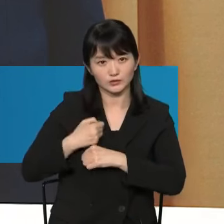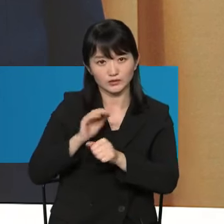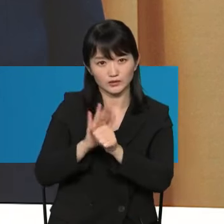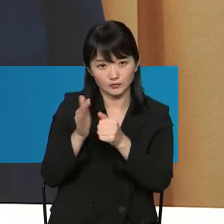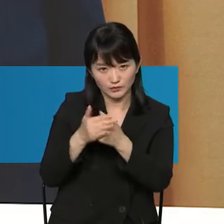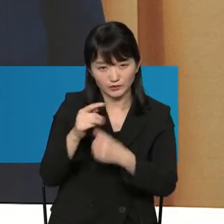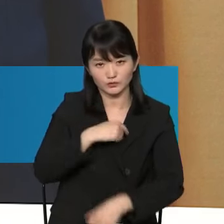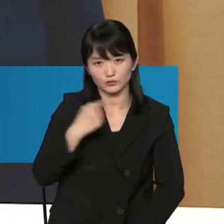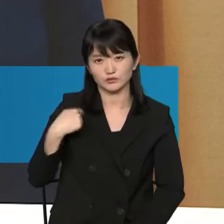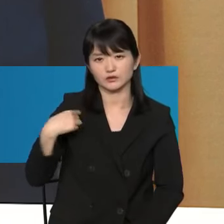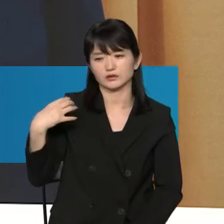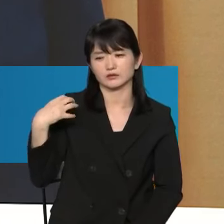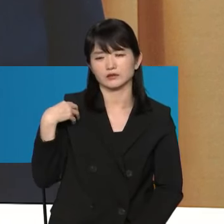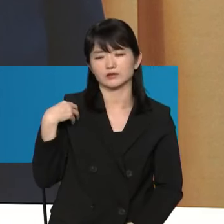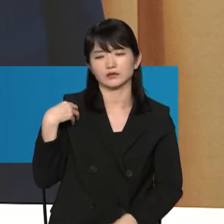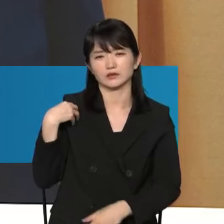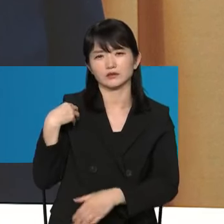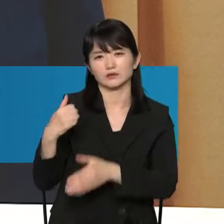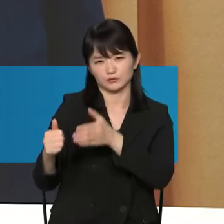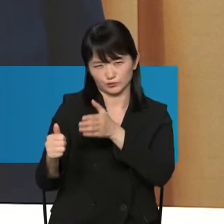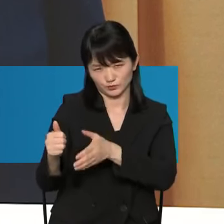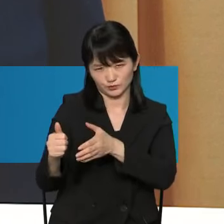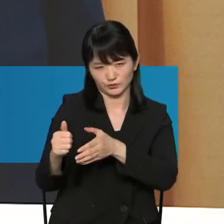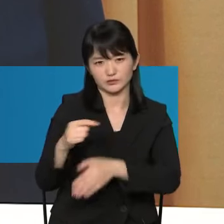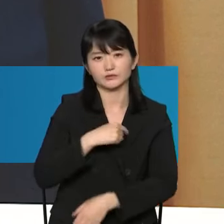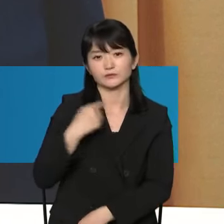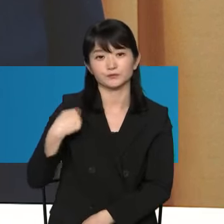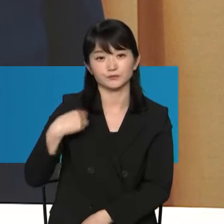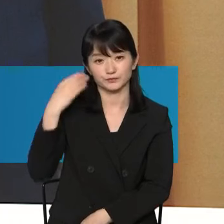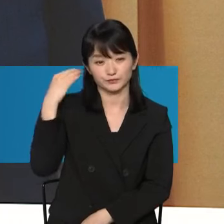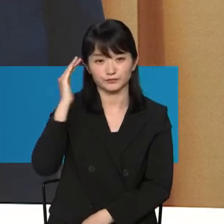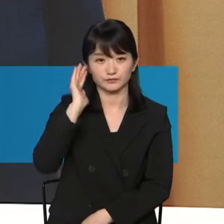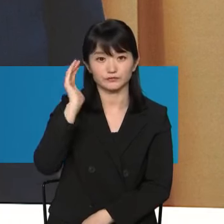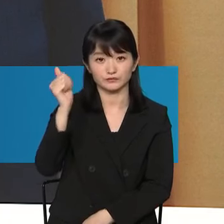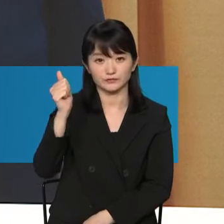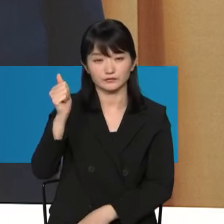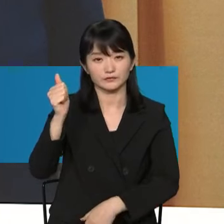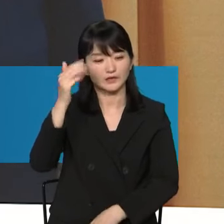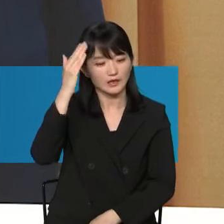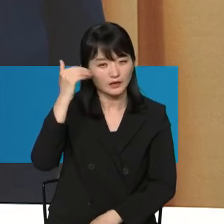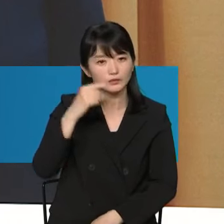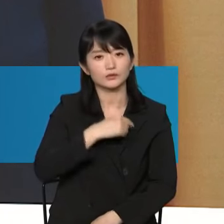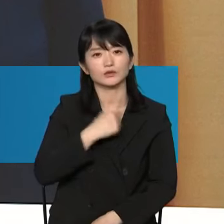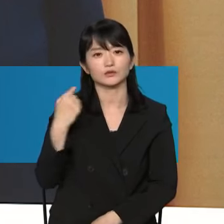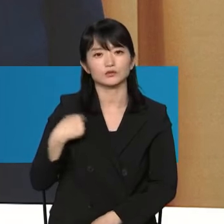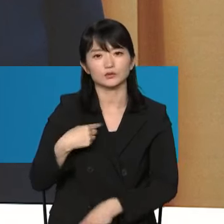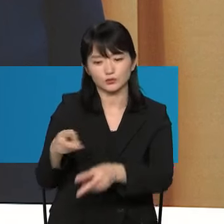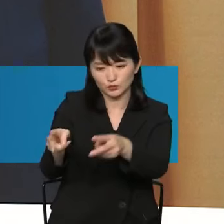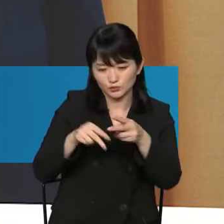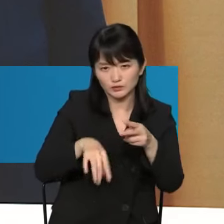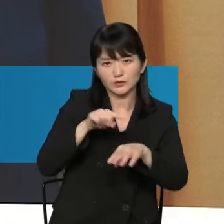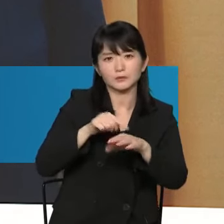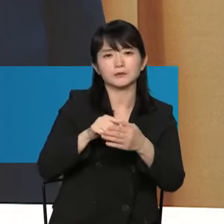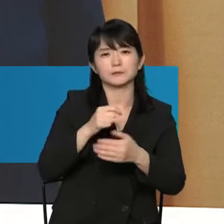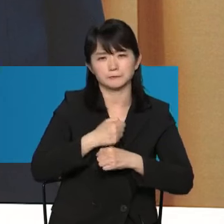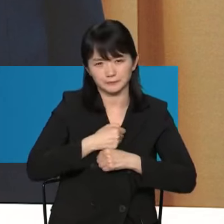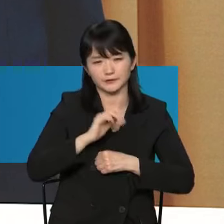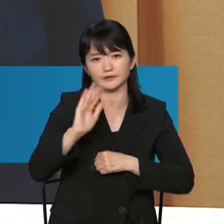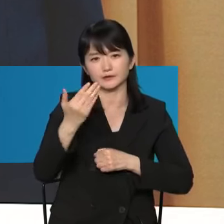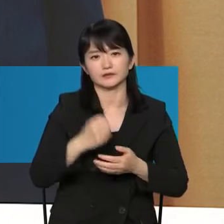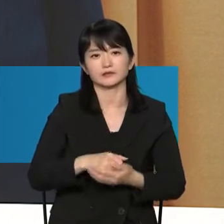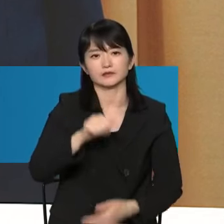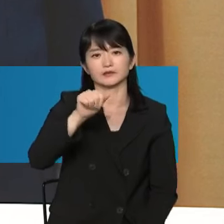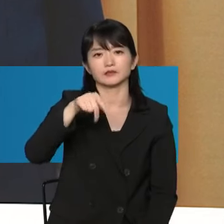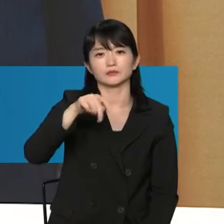놓고 중국의 역할을 당부했고, 시 주석은 한국과 중국이 수교의 초심을 지켜야 한다고 강조했습니다.